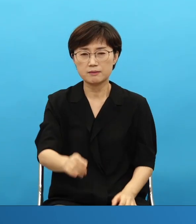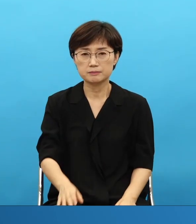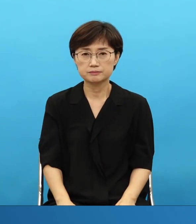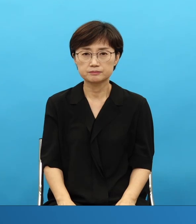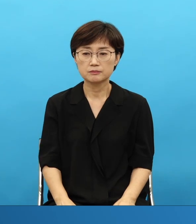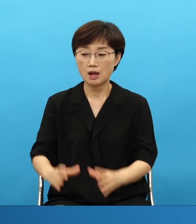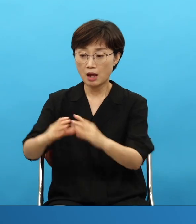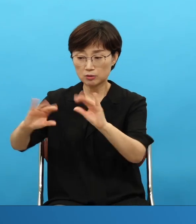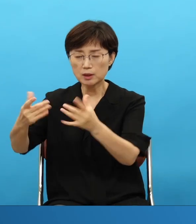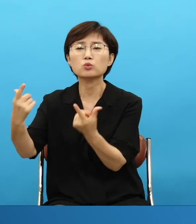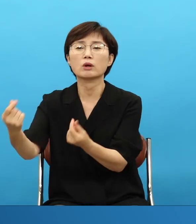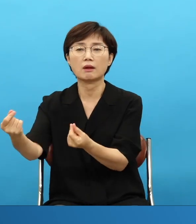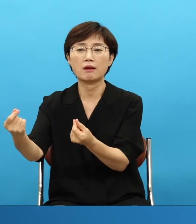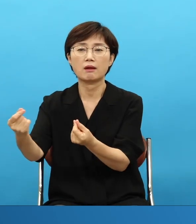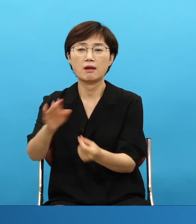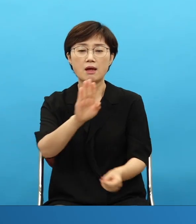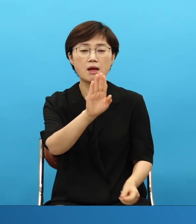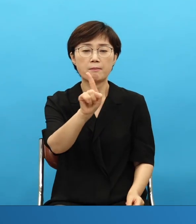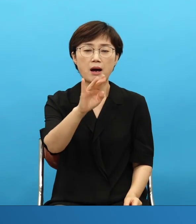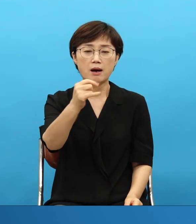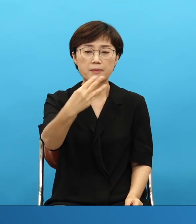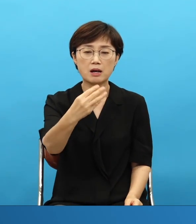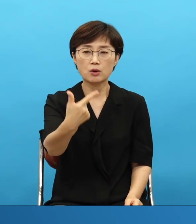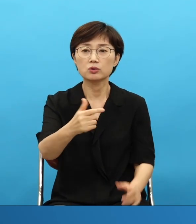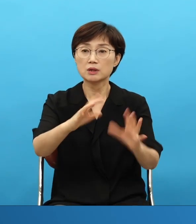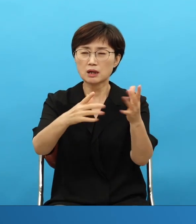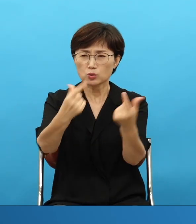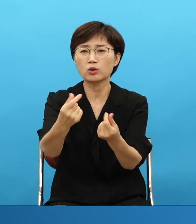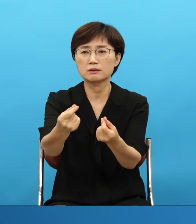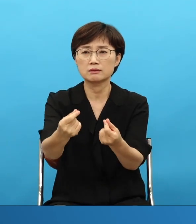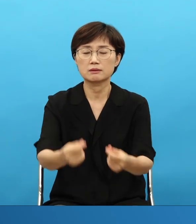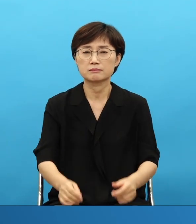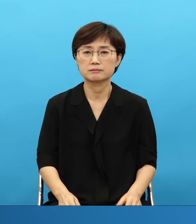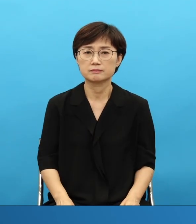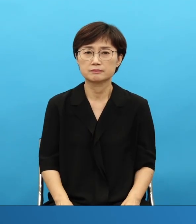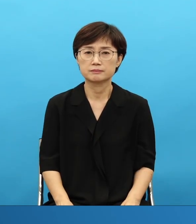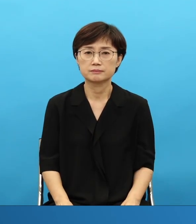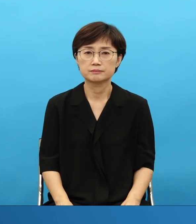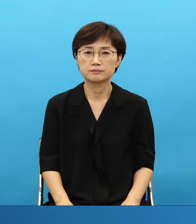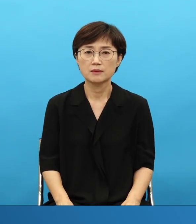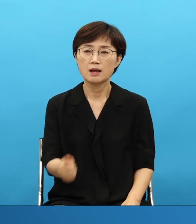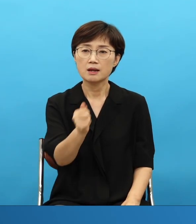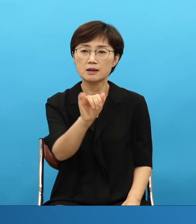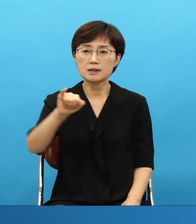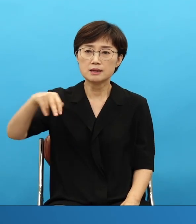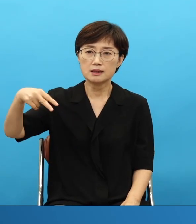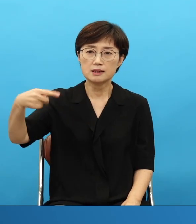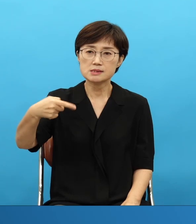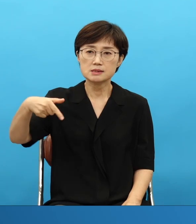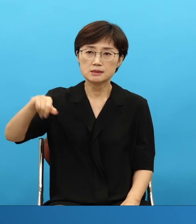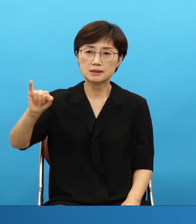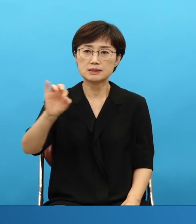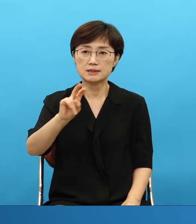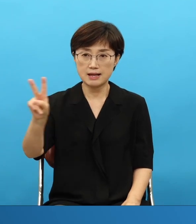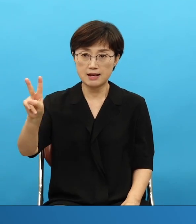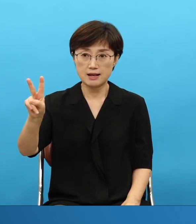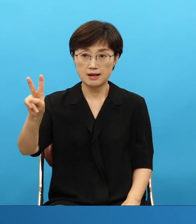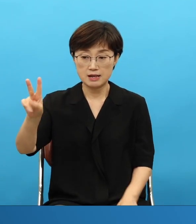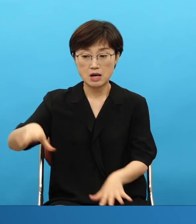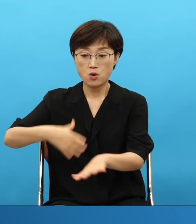애굽이 그랬고 바벨론 계속 그랬어요. Egypt, Babylon, they all did this. 히스기야 왕이